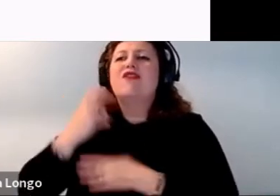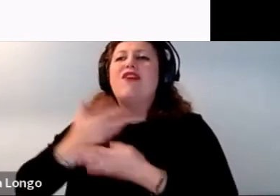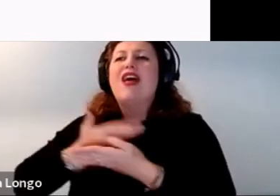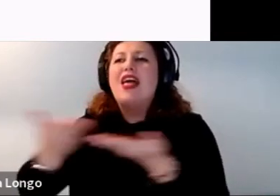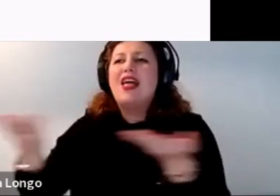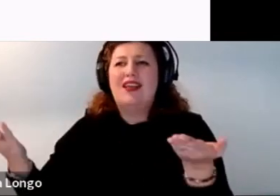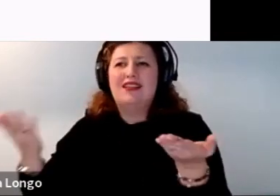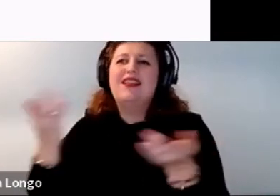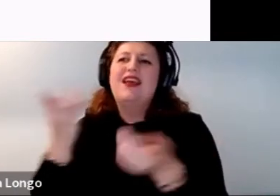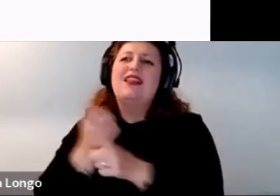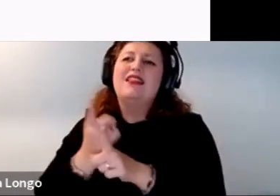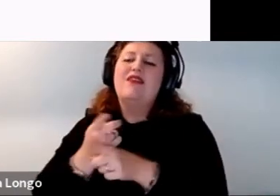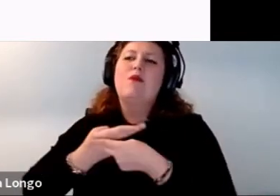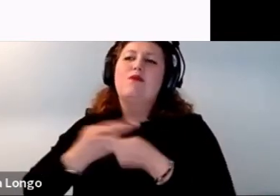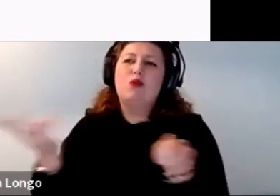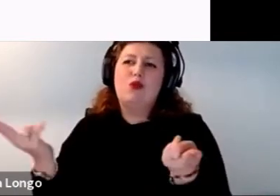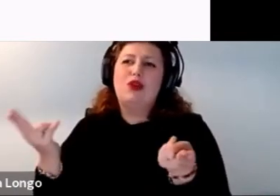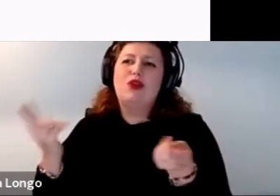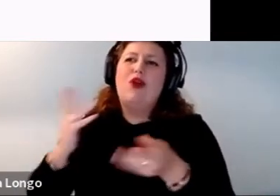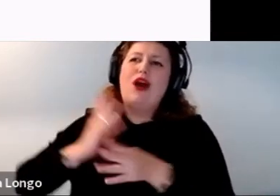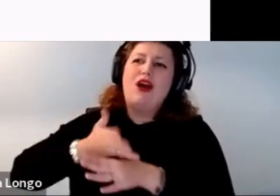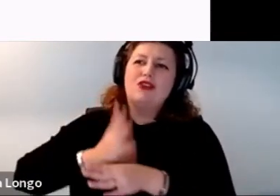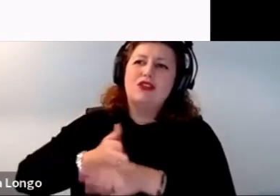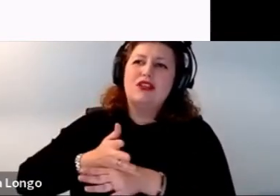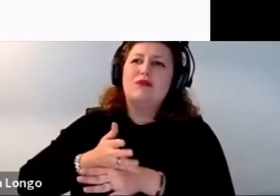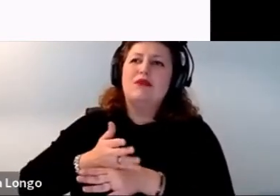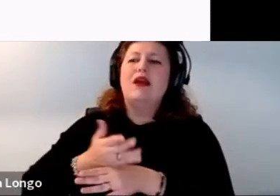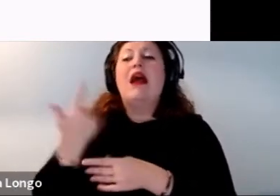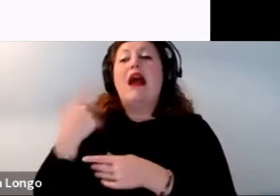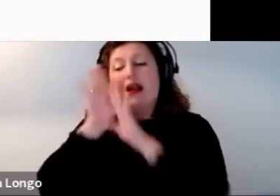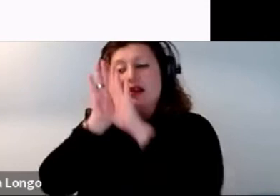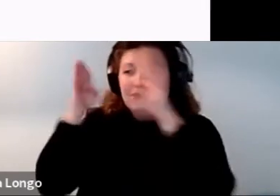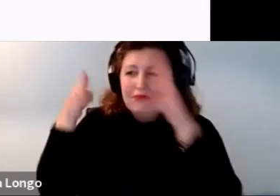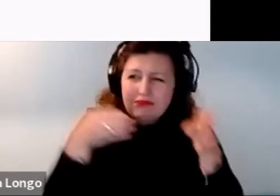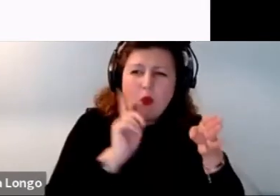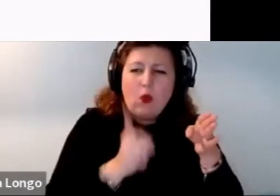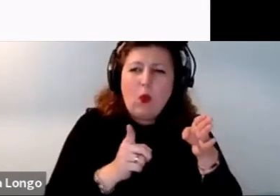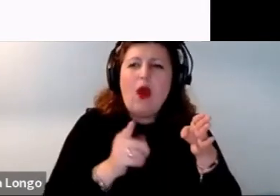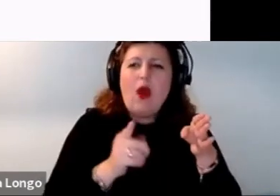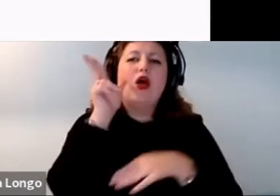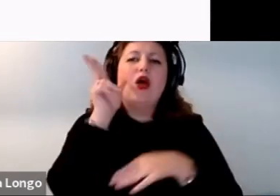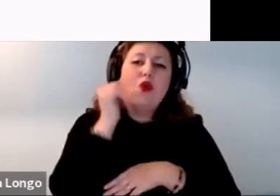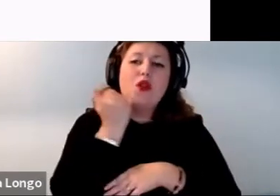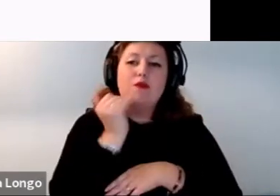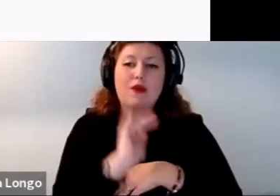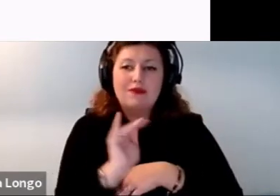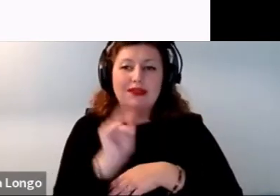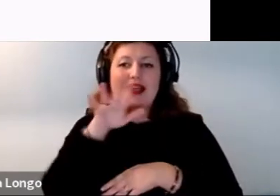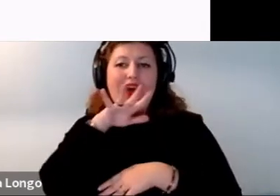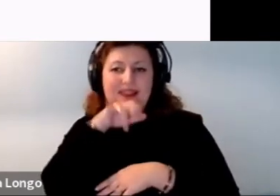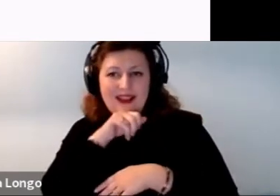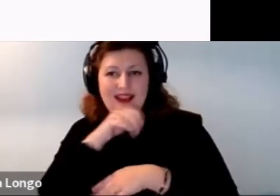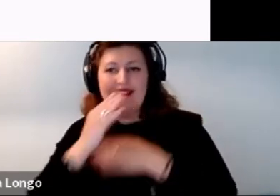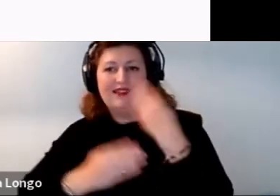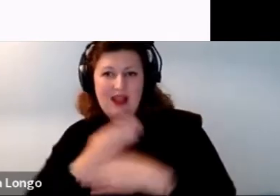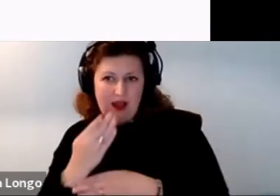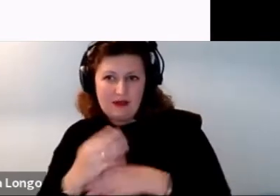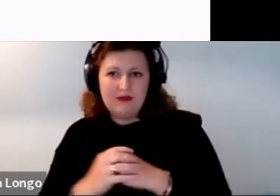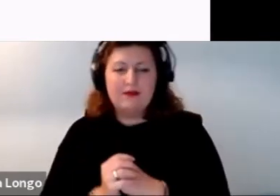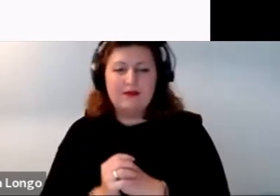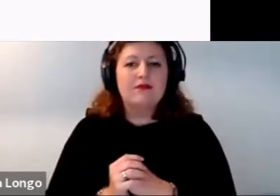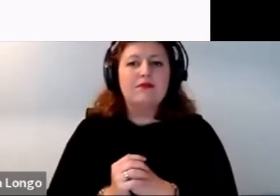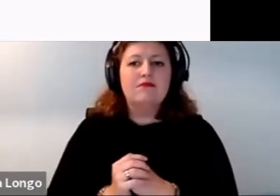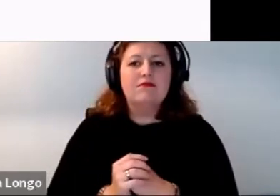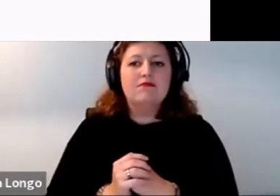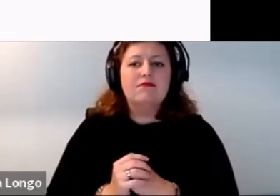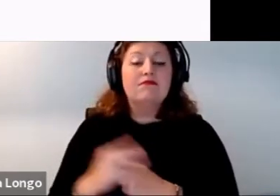e accessibili, e in particolare ancora per donne, bambini, anziani e disabili. Quindi vedete che periodicamente ci